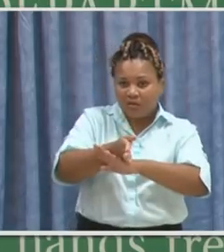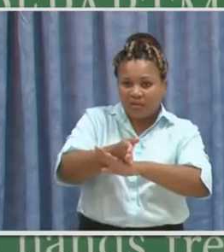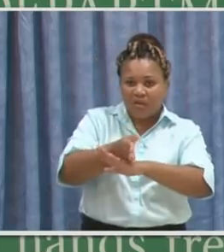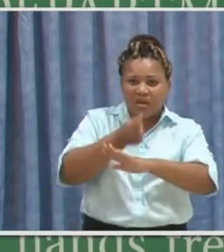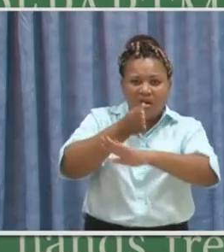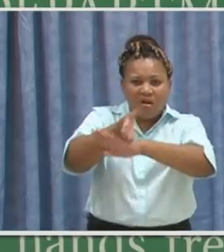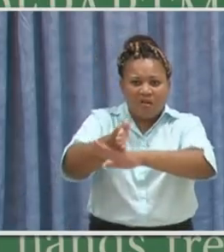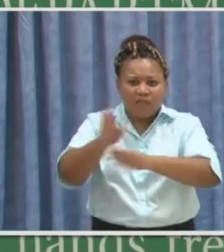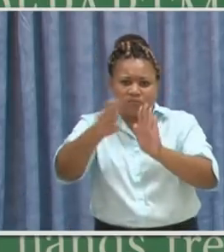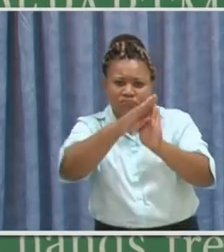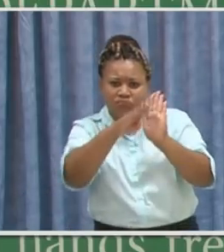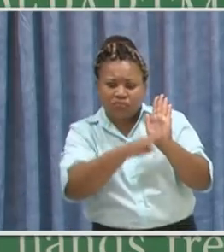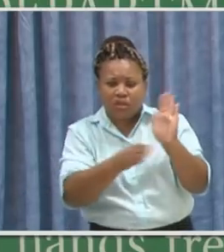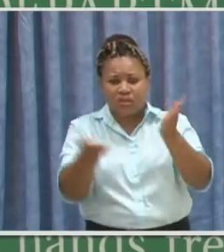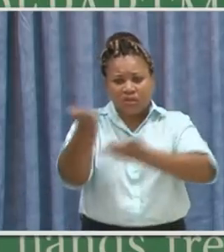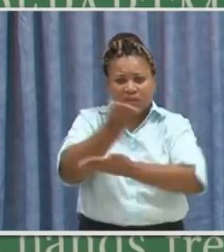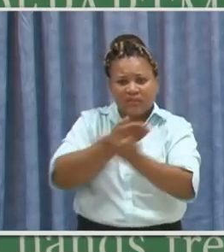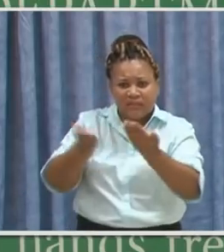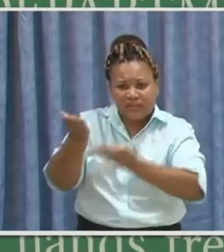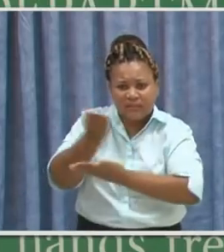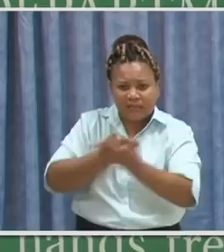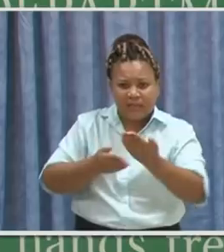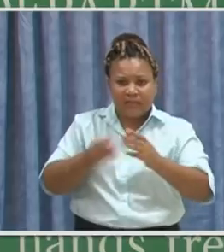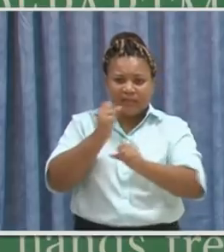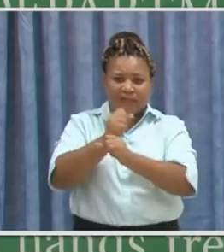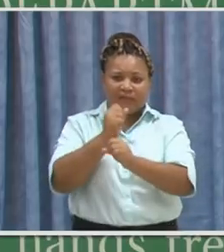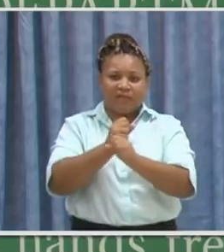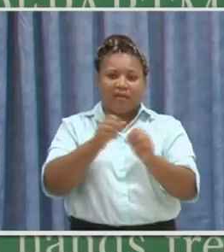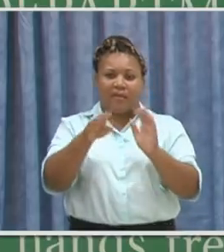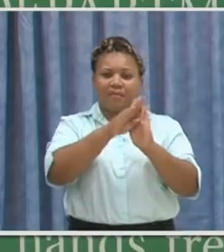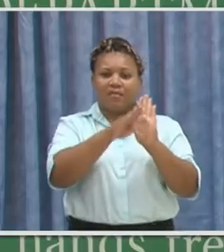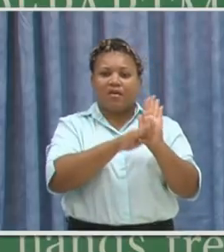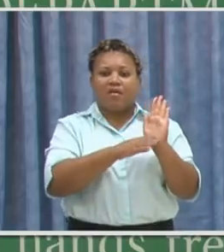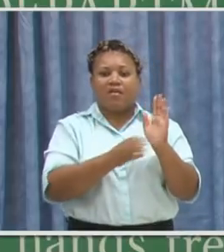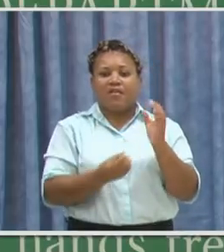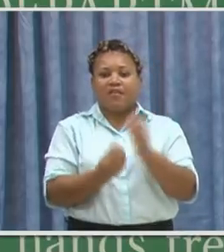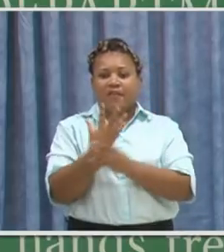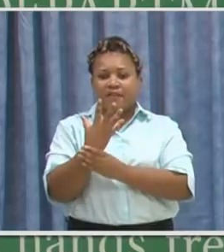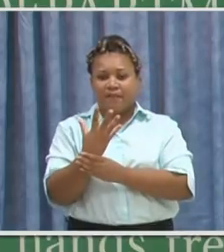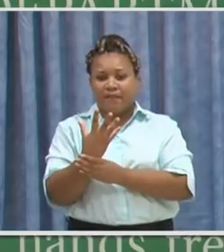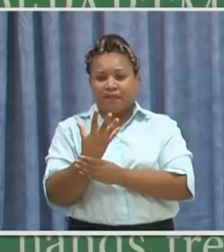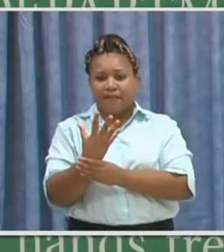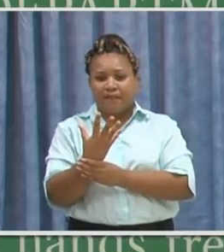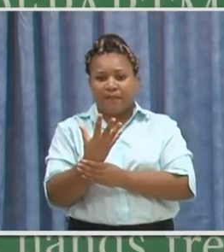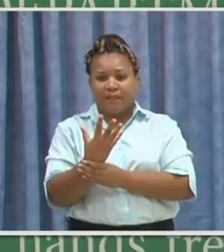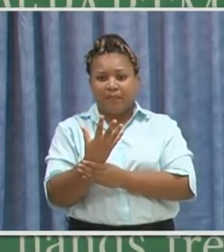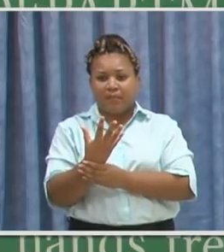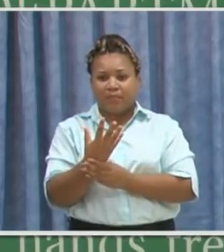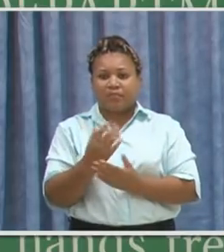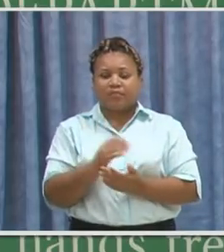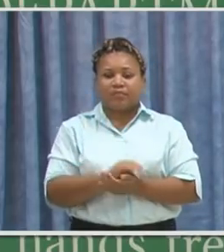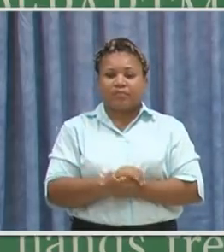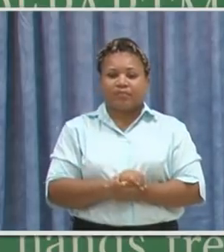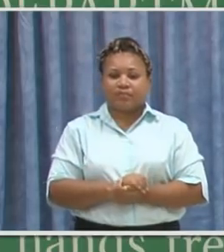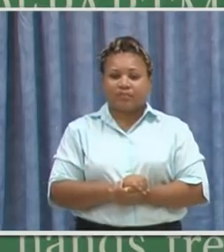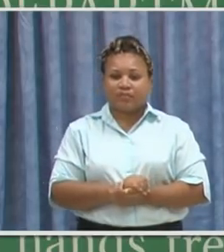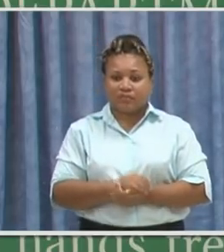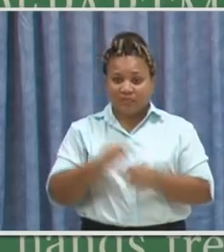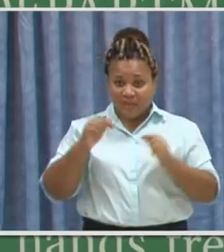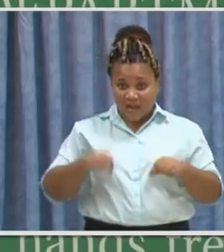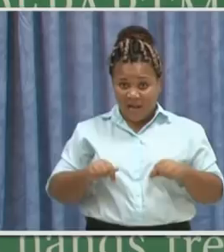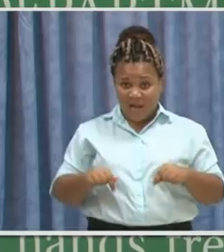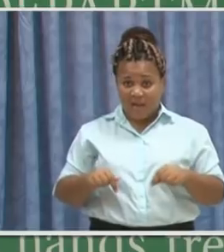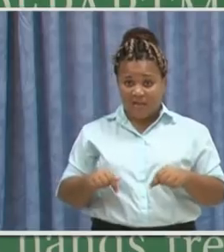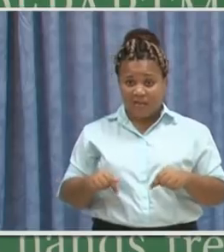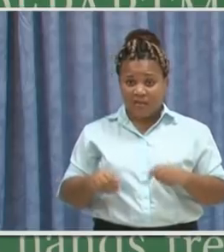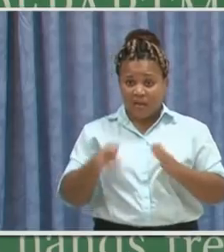en termes de passage. Mais là, il y a 4 thermal scanners, temperature thermal scanners, qui sont installés côté